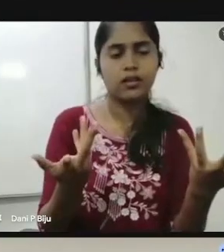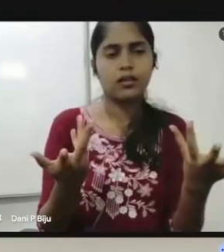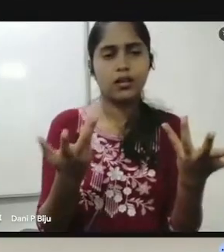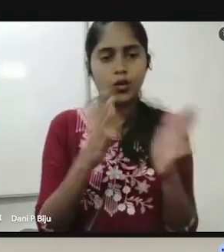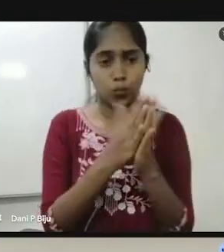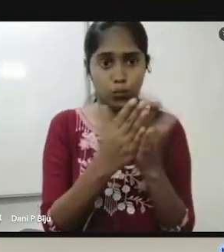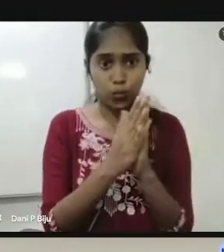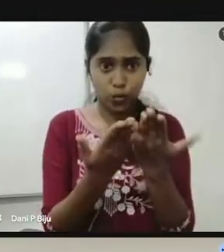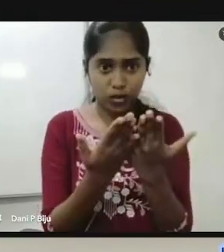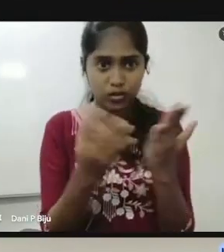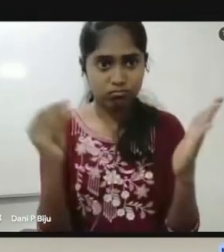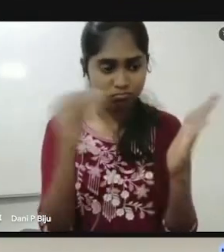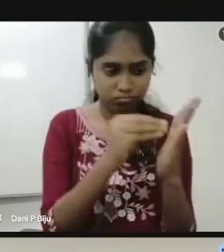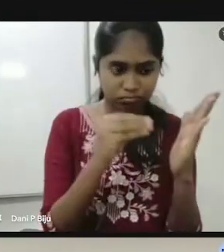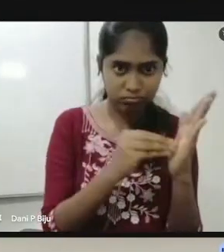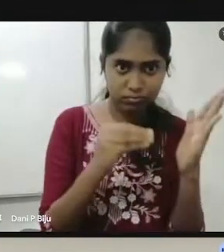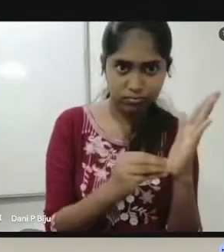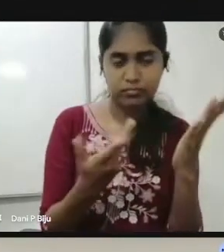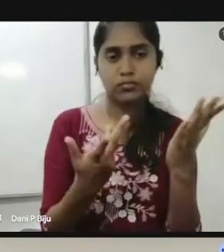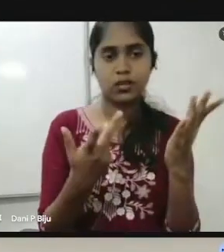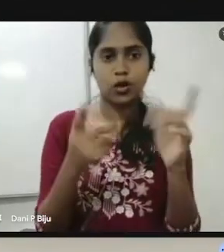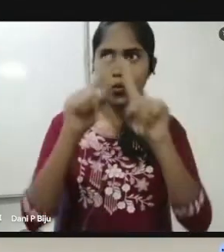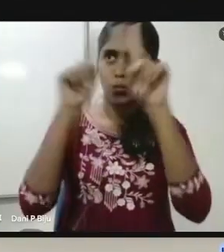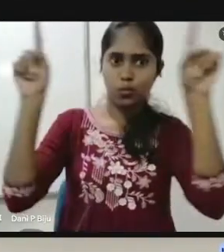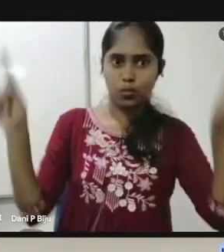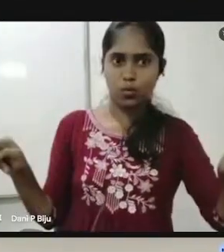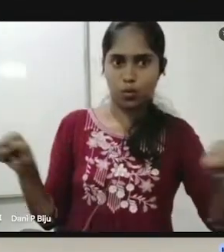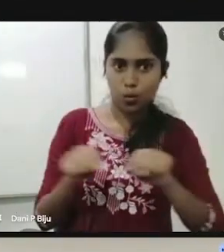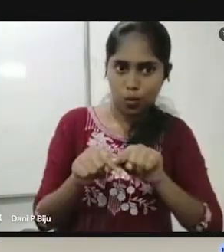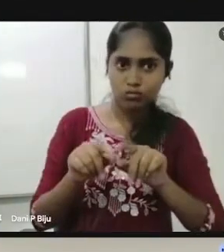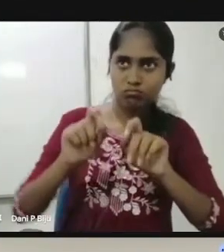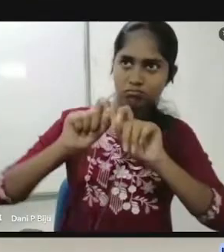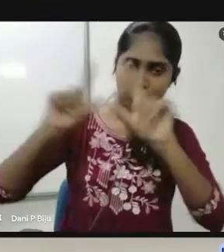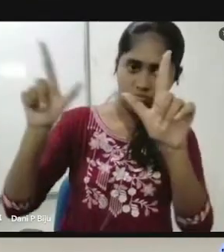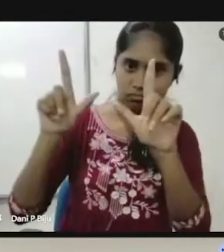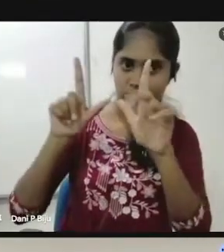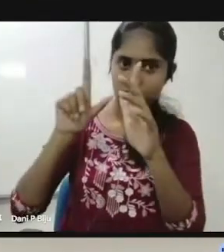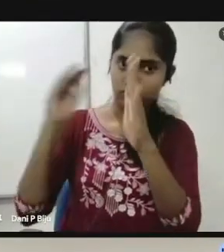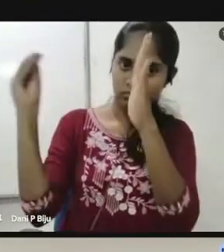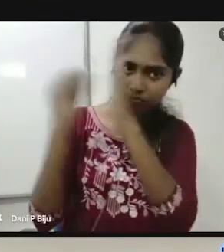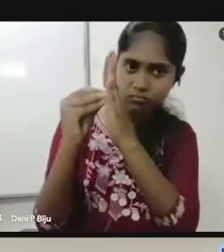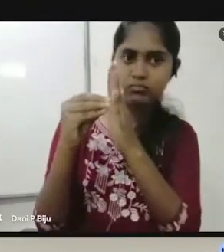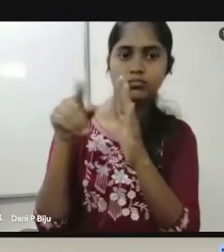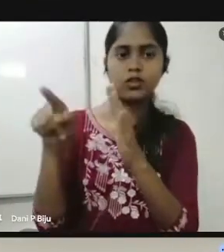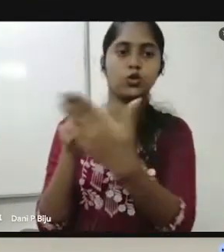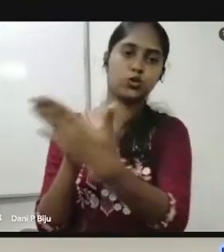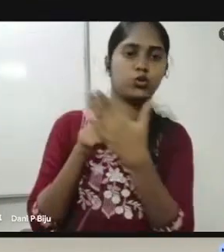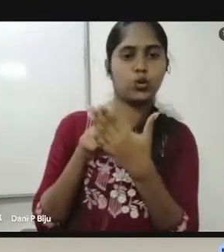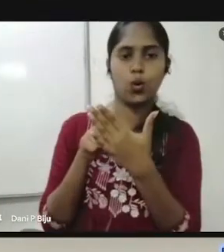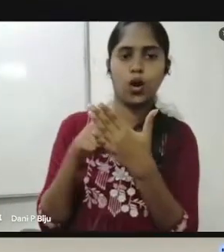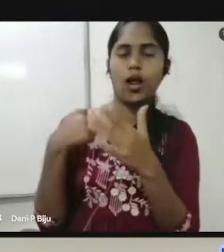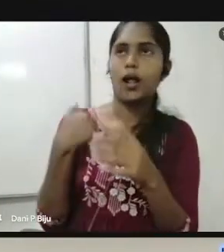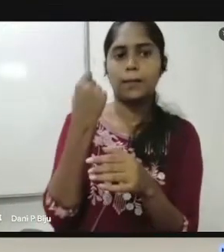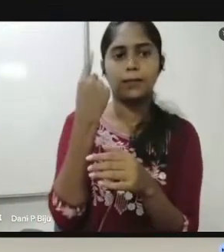ഉള്ളിലാണ്, അല്ലെങ്കിൽ ഒരു ബോർഡിന്റെ മുകളിലാണ് ഒട്ടിക്കുന്നത്, അങ്ങനെ എന്ത് തന്നെ ആയിക്കോട്ടെ, ആ ഒരു ഉപകരണം,